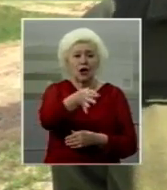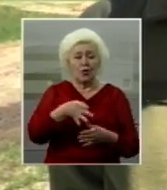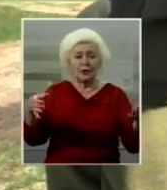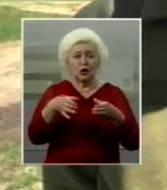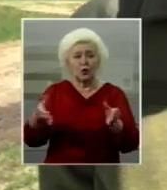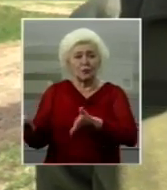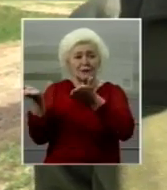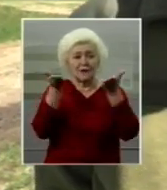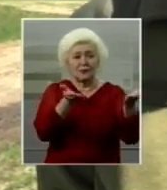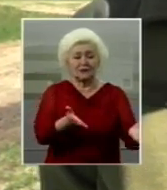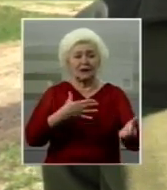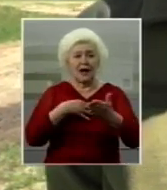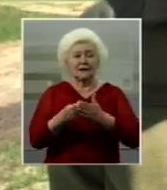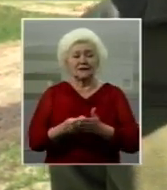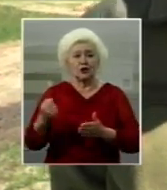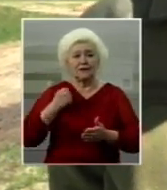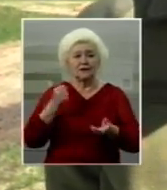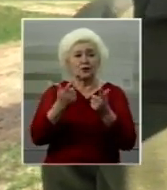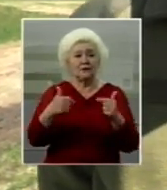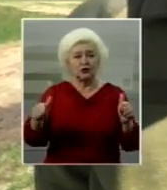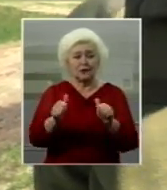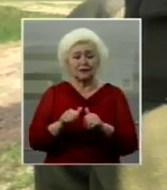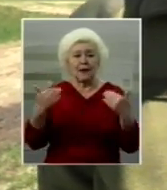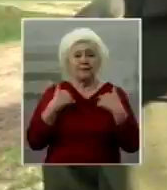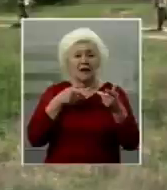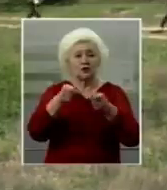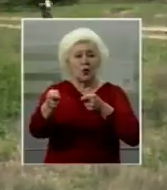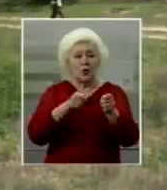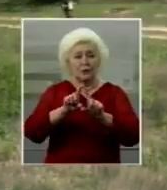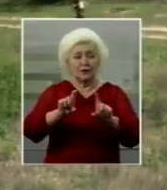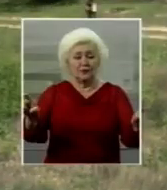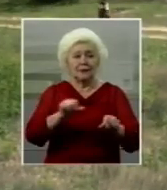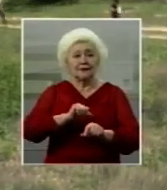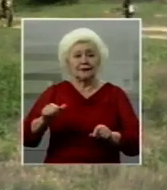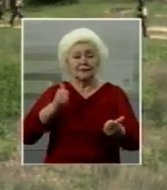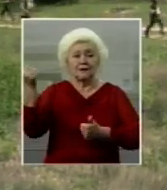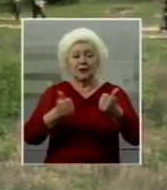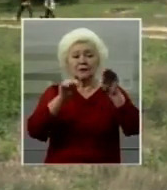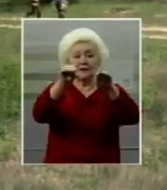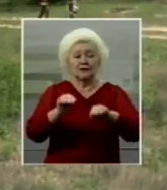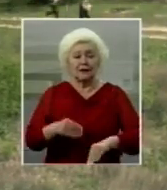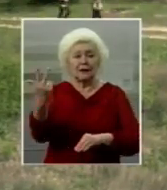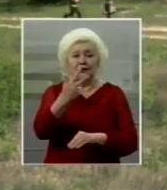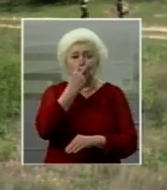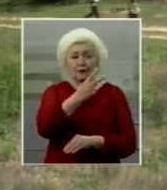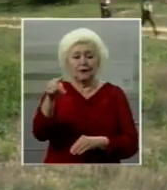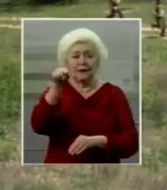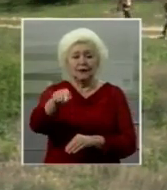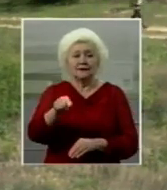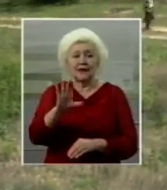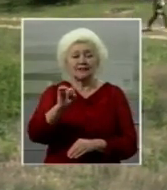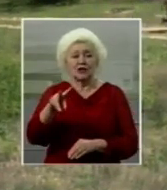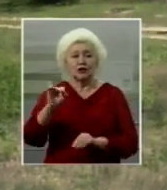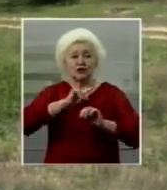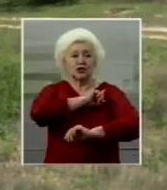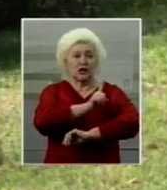Команди представляють свої військові частини нашого управління. Самі змагання складаються з трьох видів. Це силова